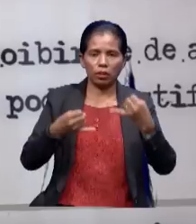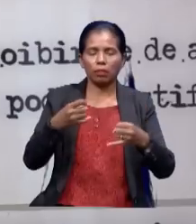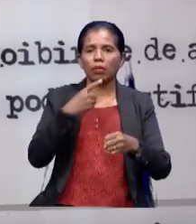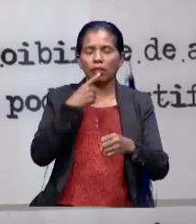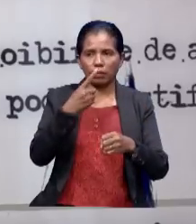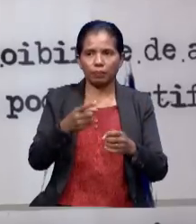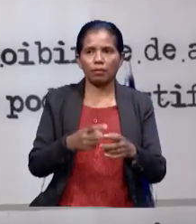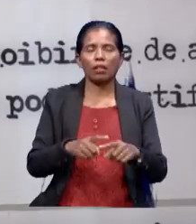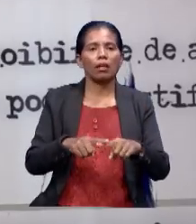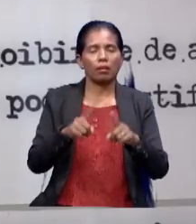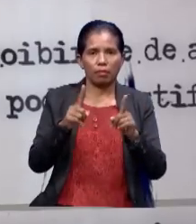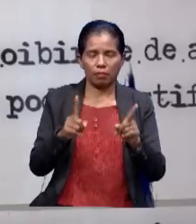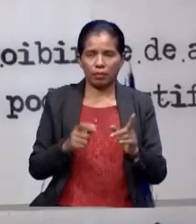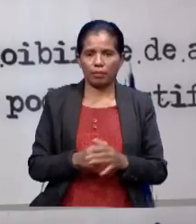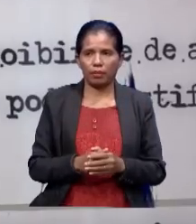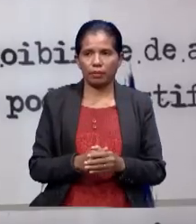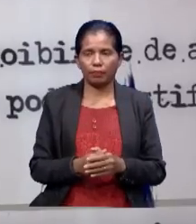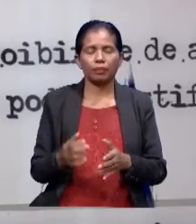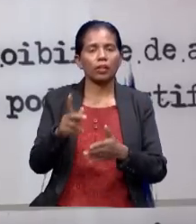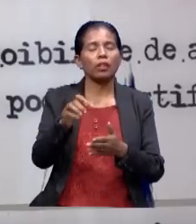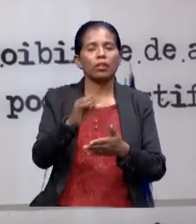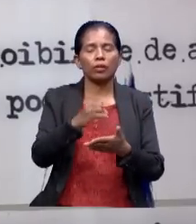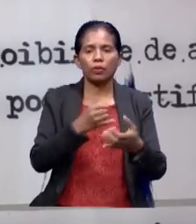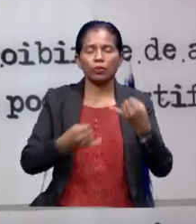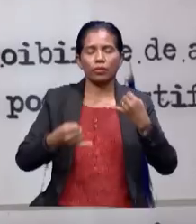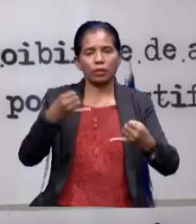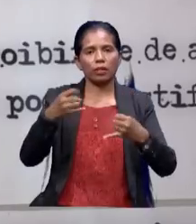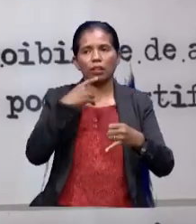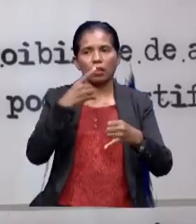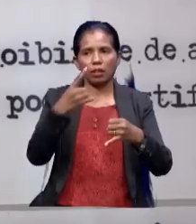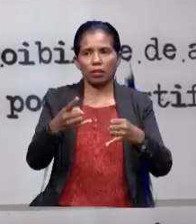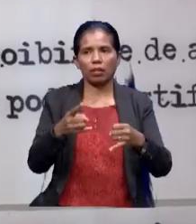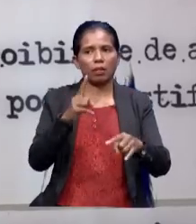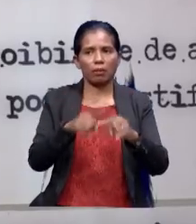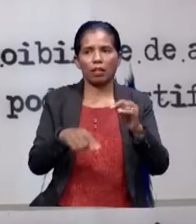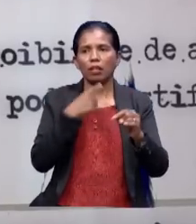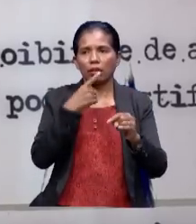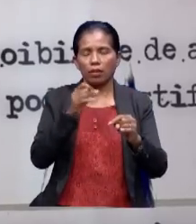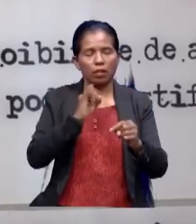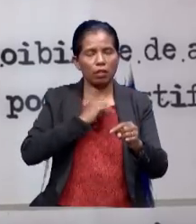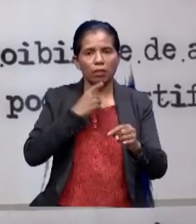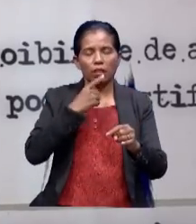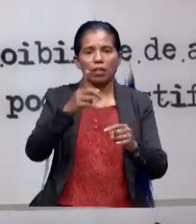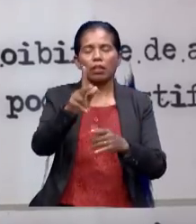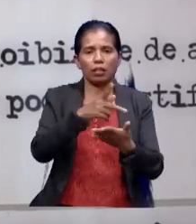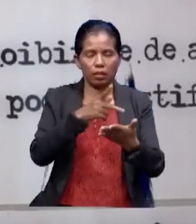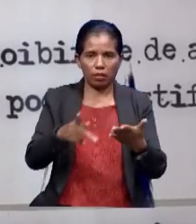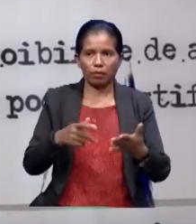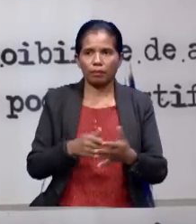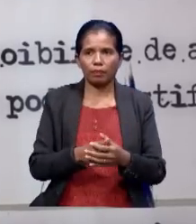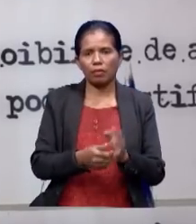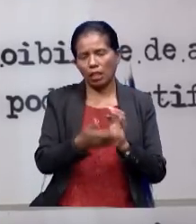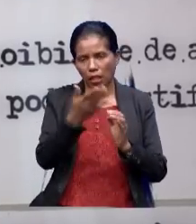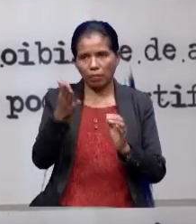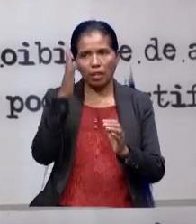crime mas se nia le que justiça la hatete dian la crime gola vel ne hau mag dian vel nia crime negle ne imma hakar